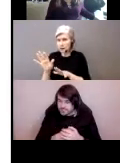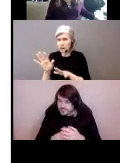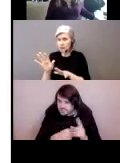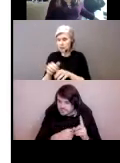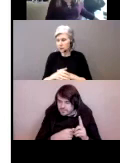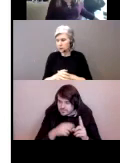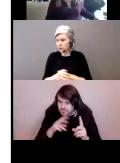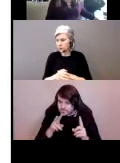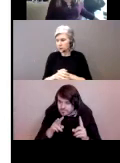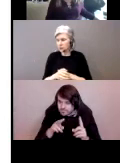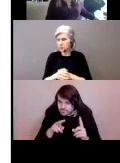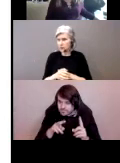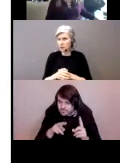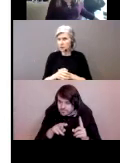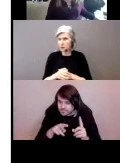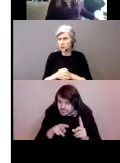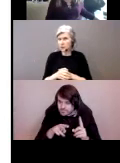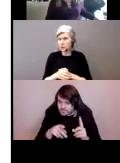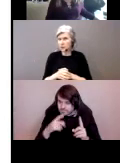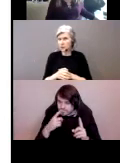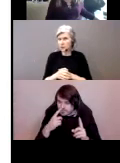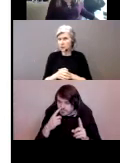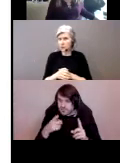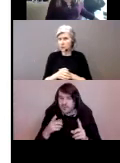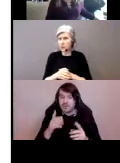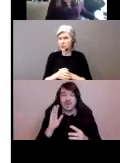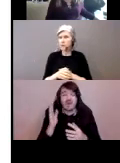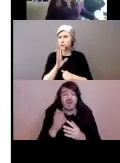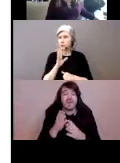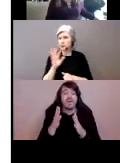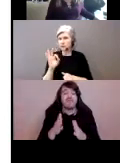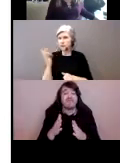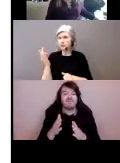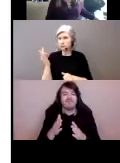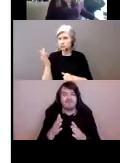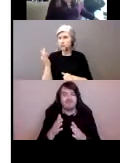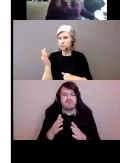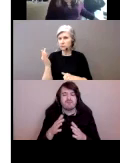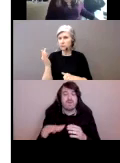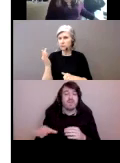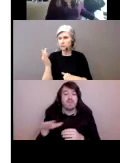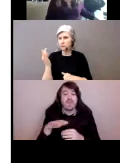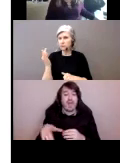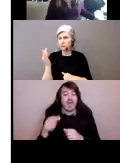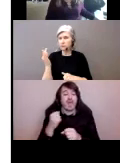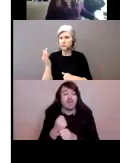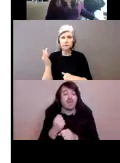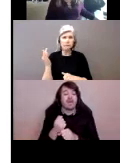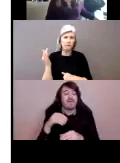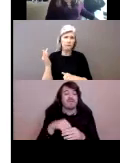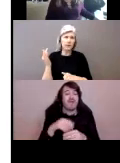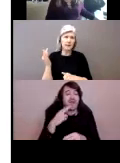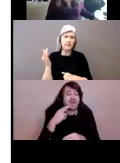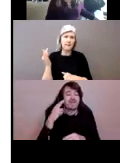Je pense que ça, c'est la même question. Les intervenants qui travaillent dans les... Les intervenants qui travaillent dans les résidences de